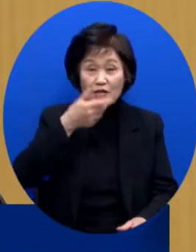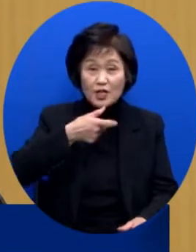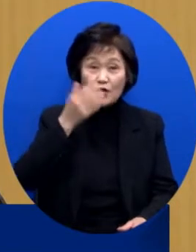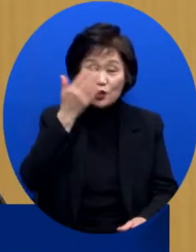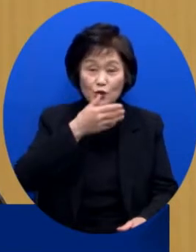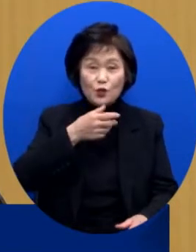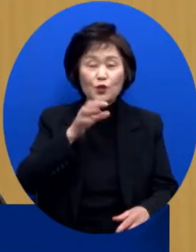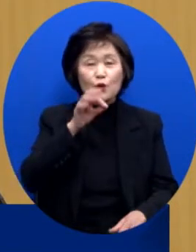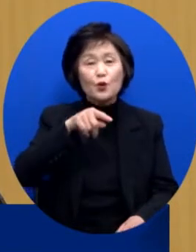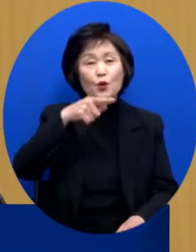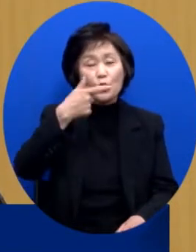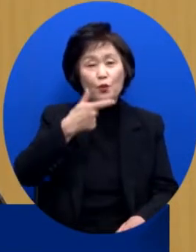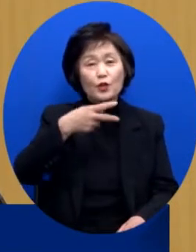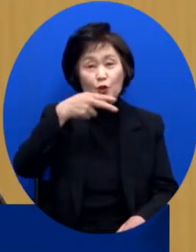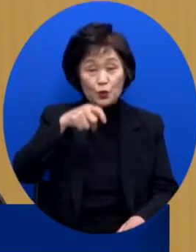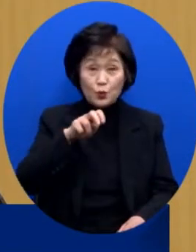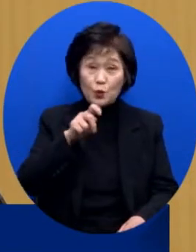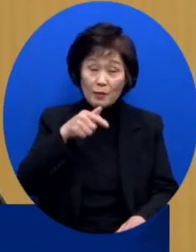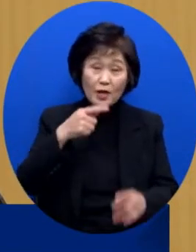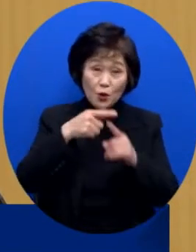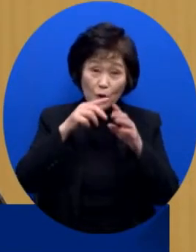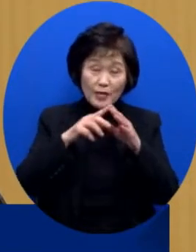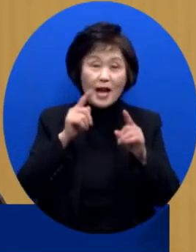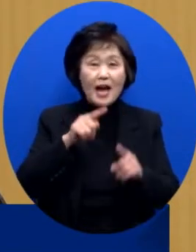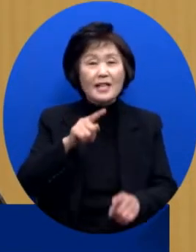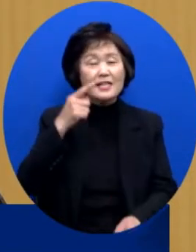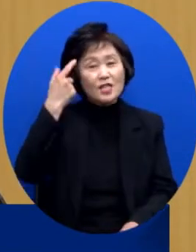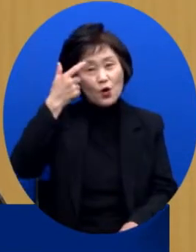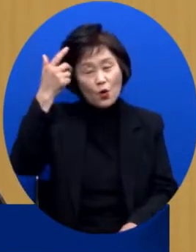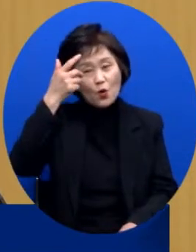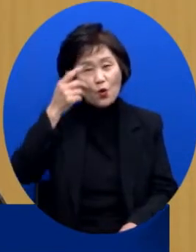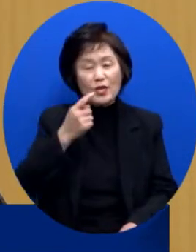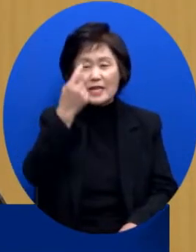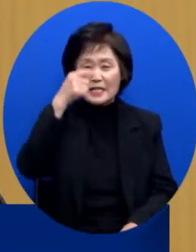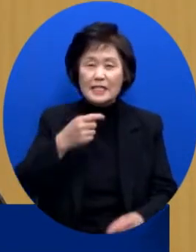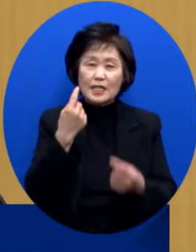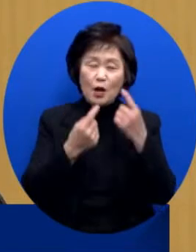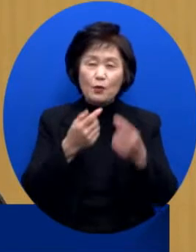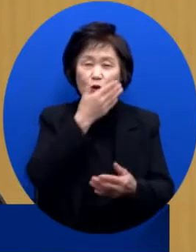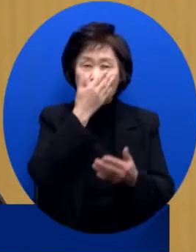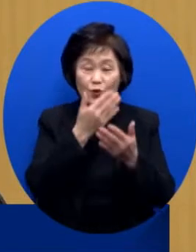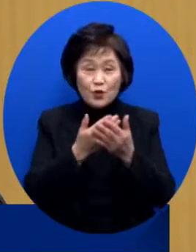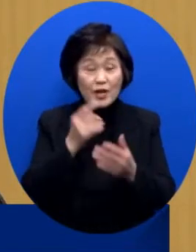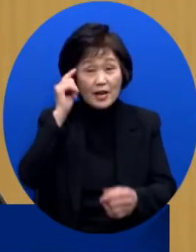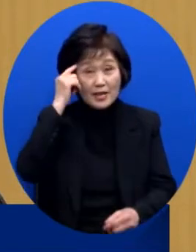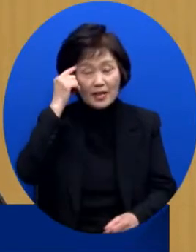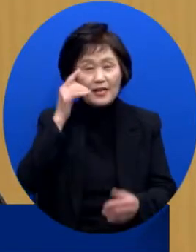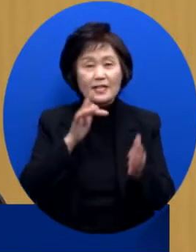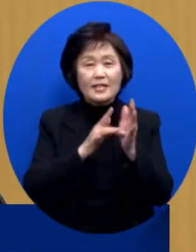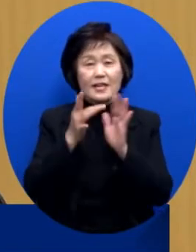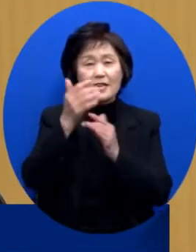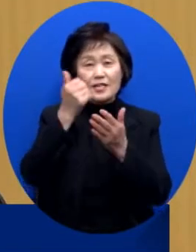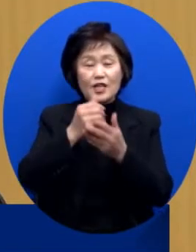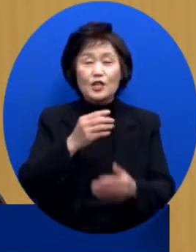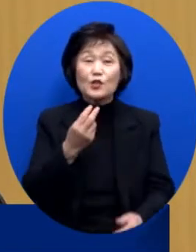교회는 한 영혼을 온 천하보다도 귀하게 여기는 예수